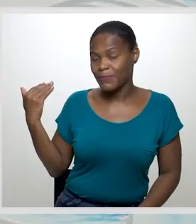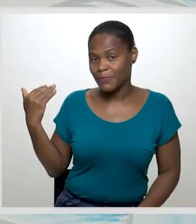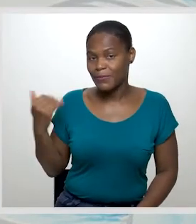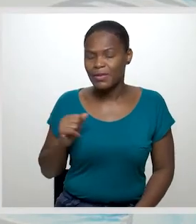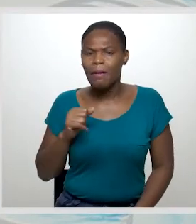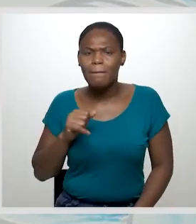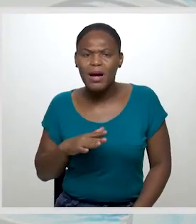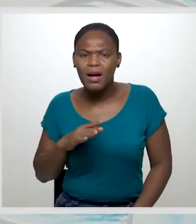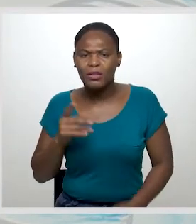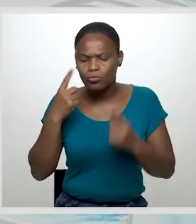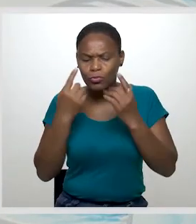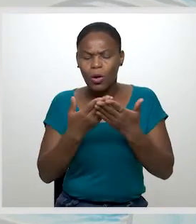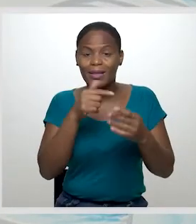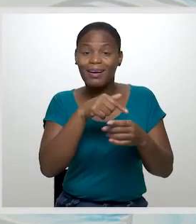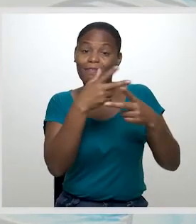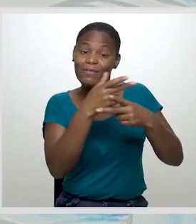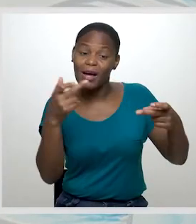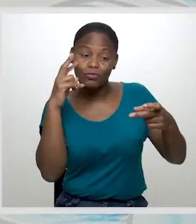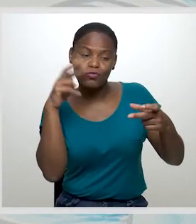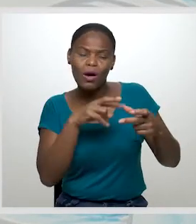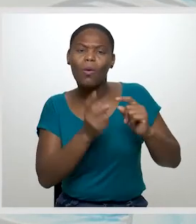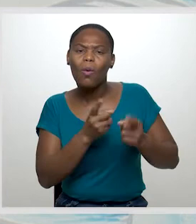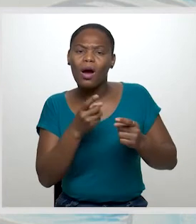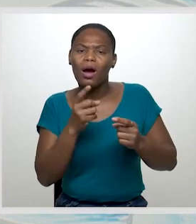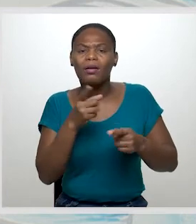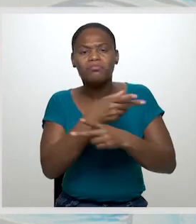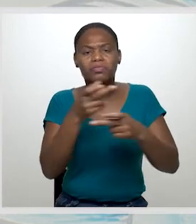qui te montre dans cette phrase qu'elle est au passé?